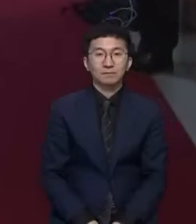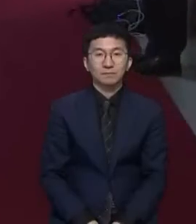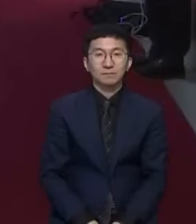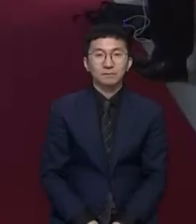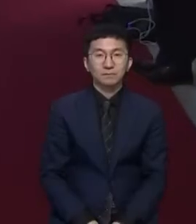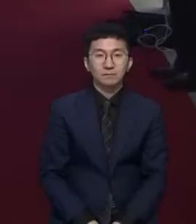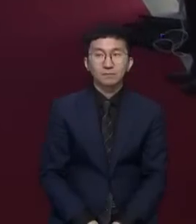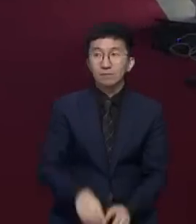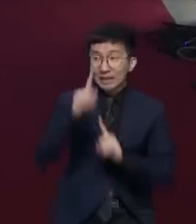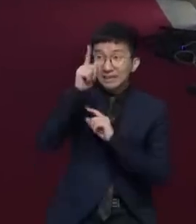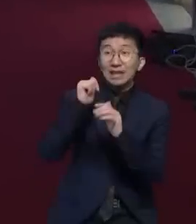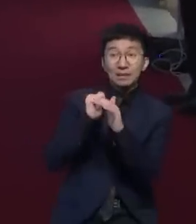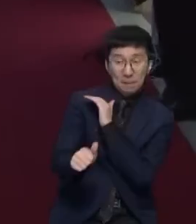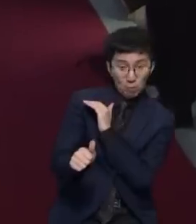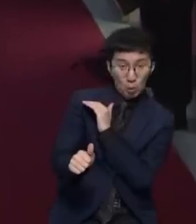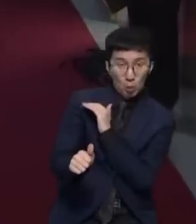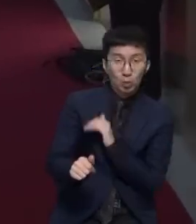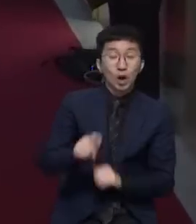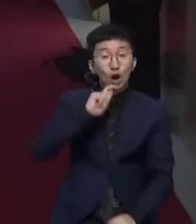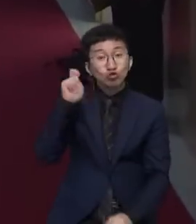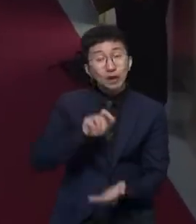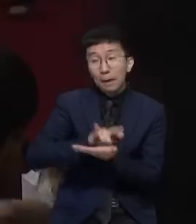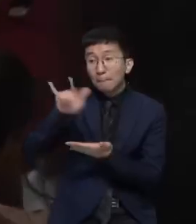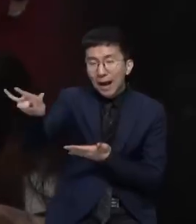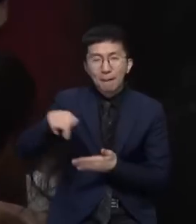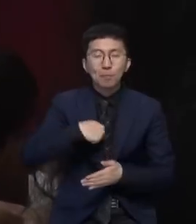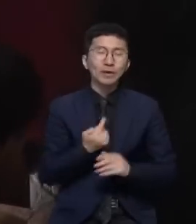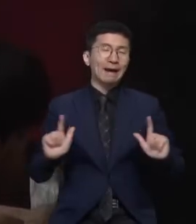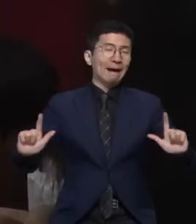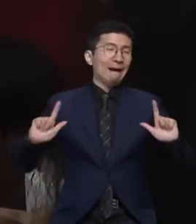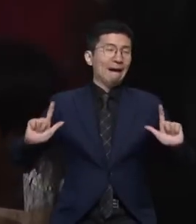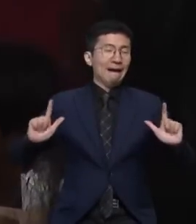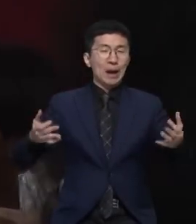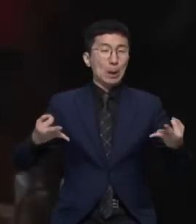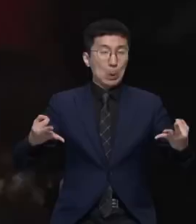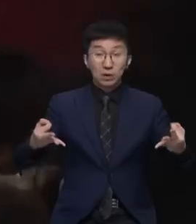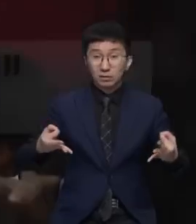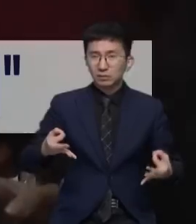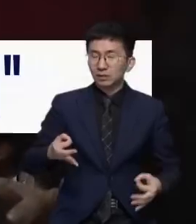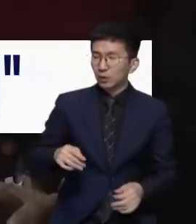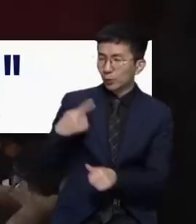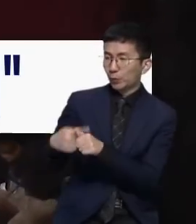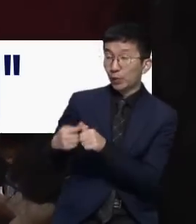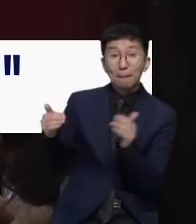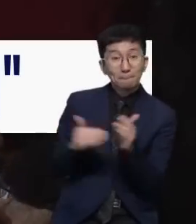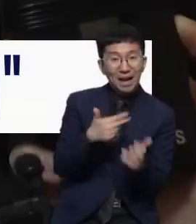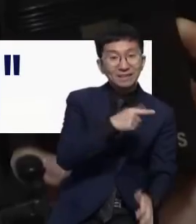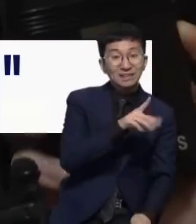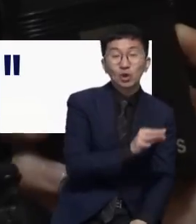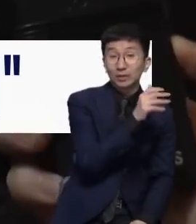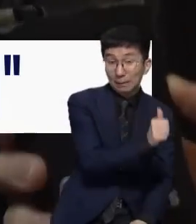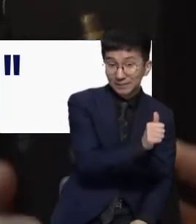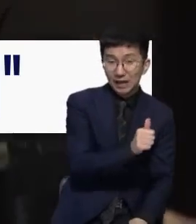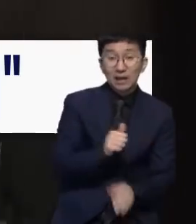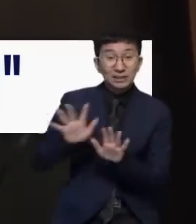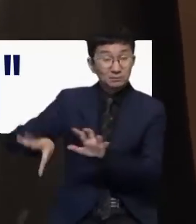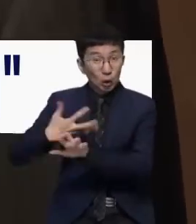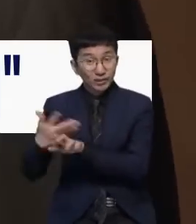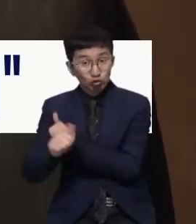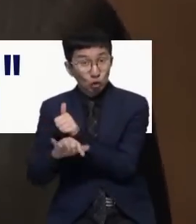으 이준석 대표의 우크라이나 행이 자기 정치라고 공개 비판했던 정진석 의원 오늘은 이 대표가 혁신 위원회에